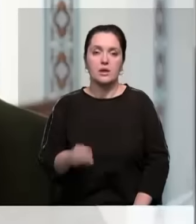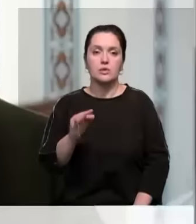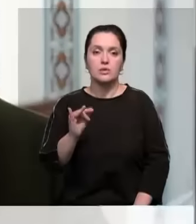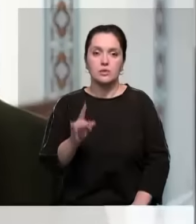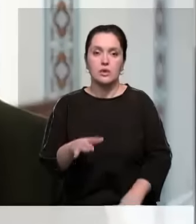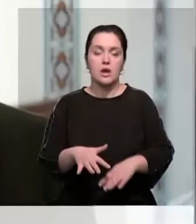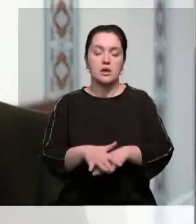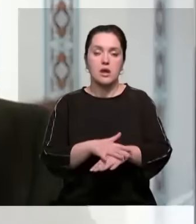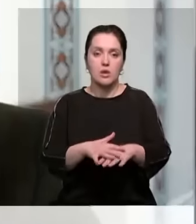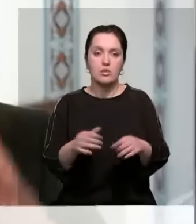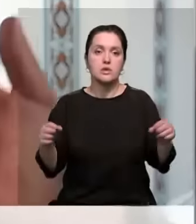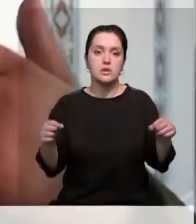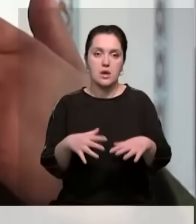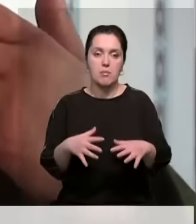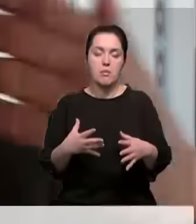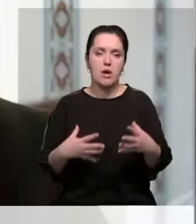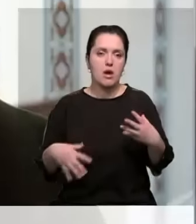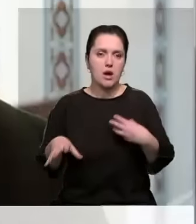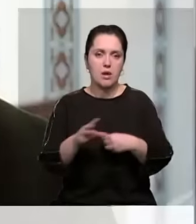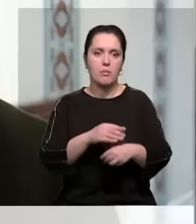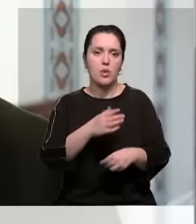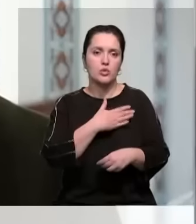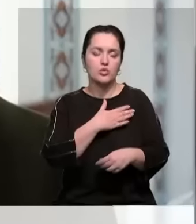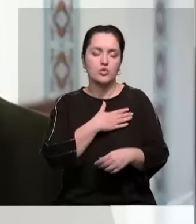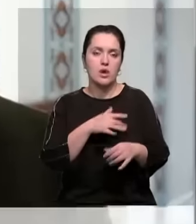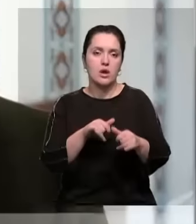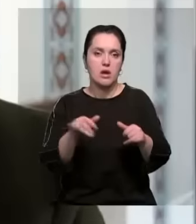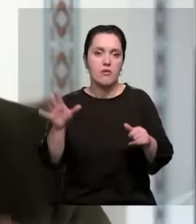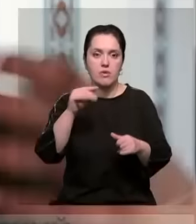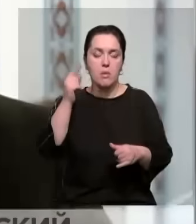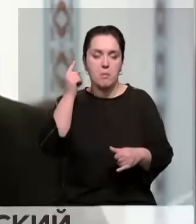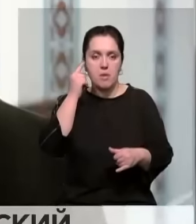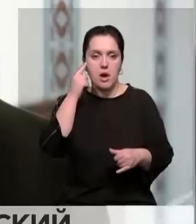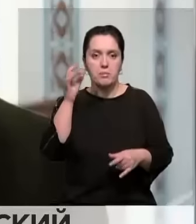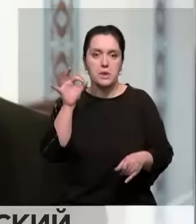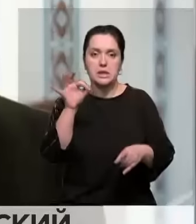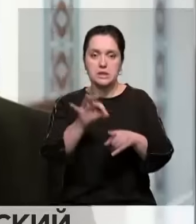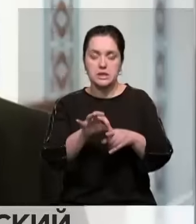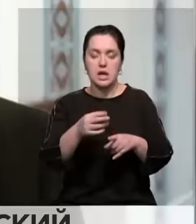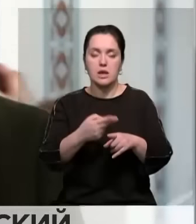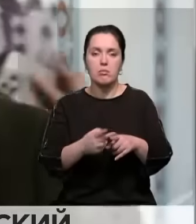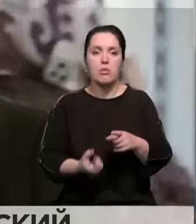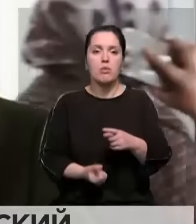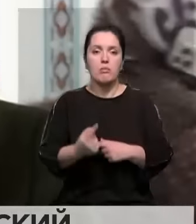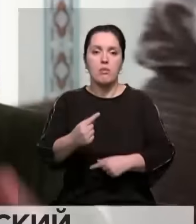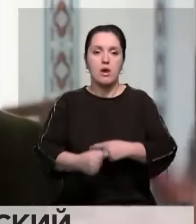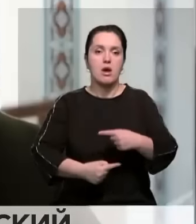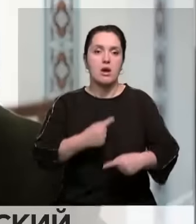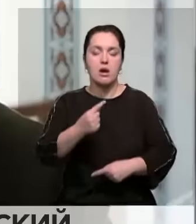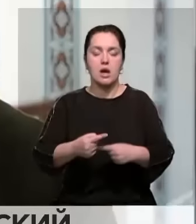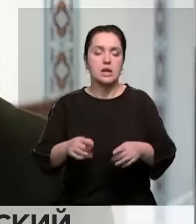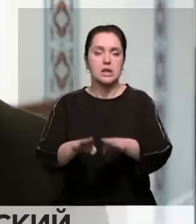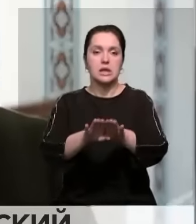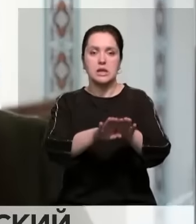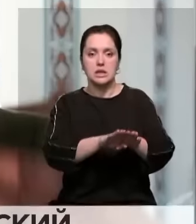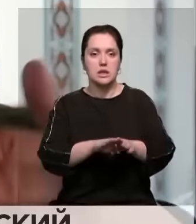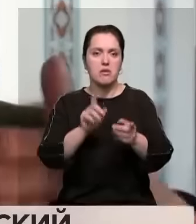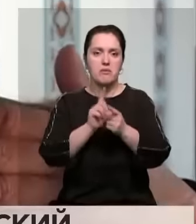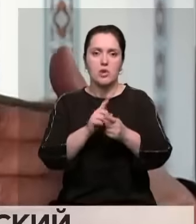народы собираются вместе, душа человека расширяется. Все понимают, что их цели и корни в основе своей едины. На таких встречах даже не